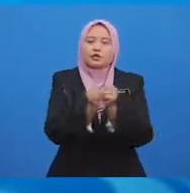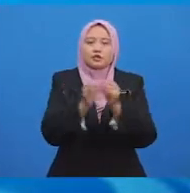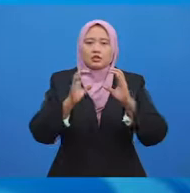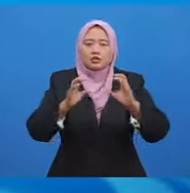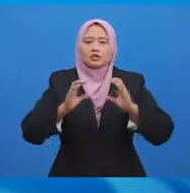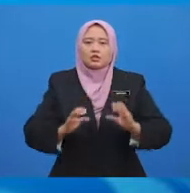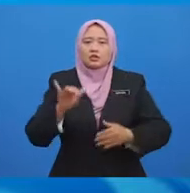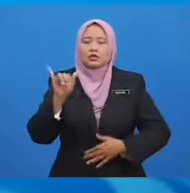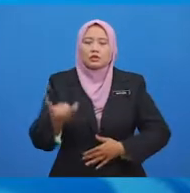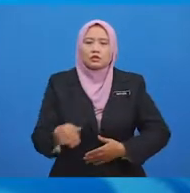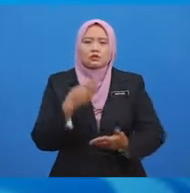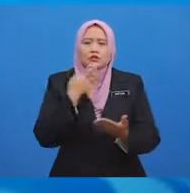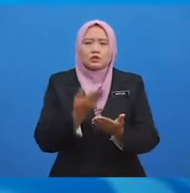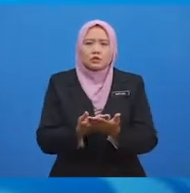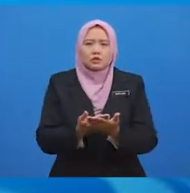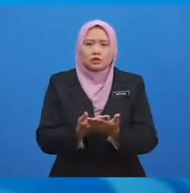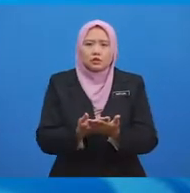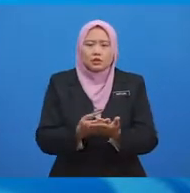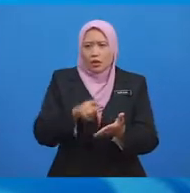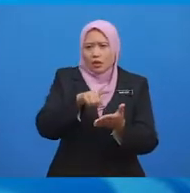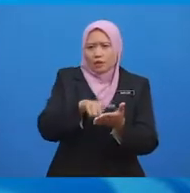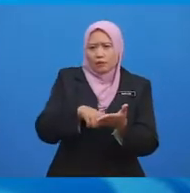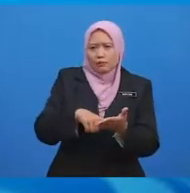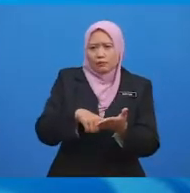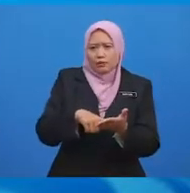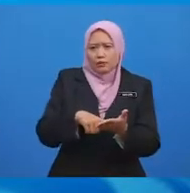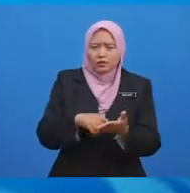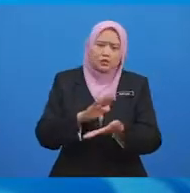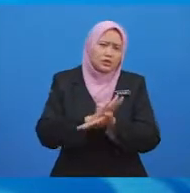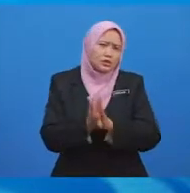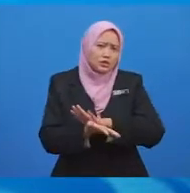baik, apakah yang akan terjadi?